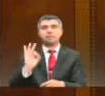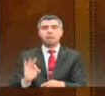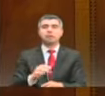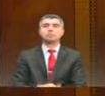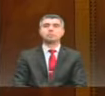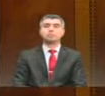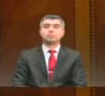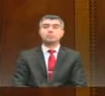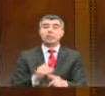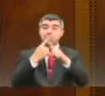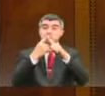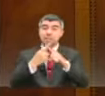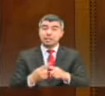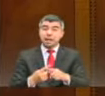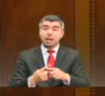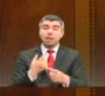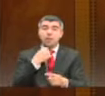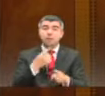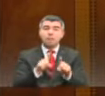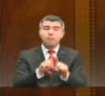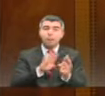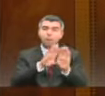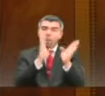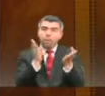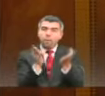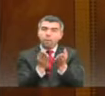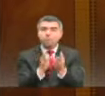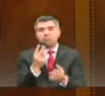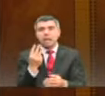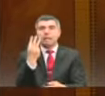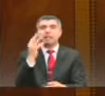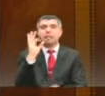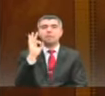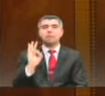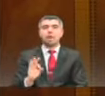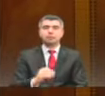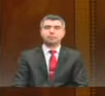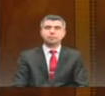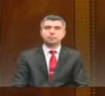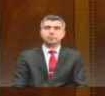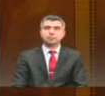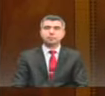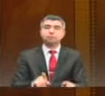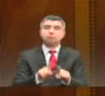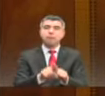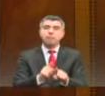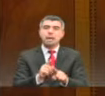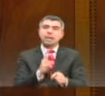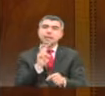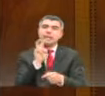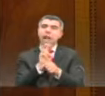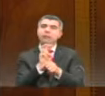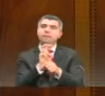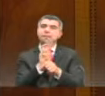5.5%. عجز الميزانية بالنسبة للناتج الداخلي الخام في حدود 3%. مديونية الخزينة بالنسبة